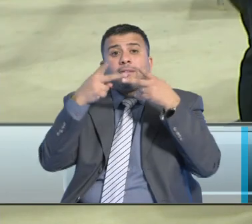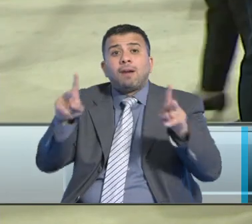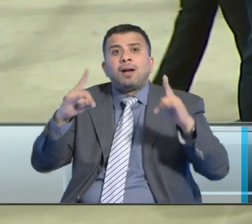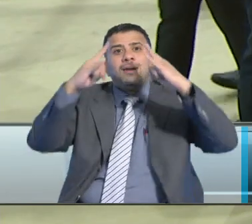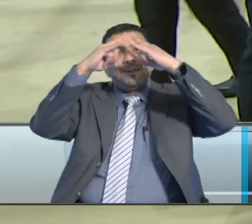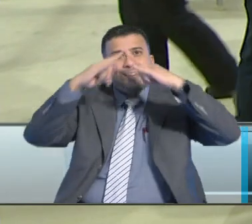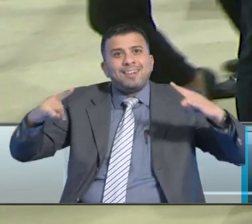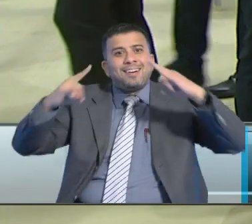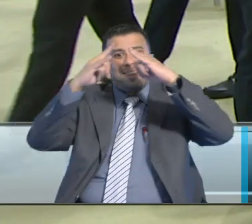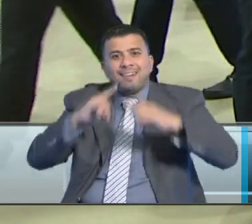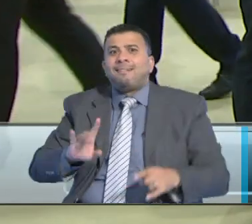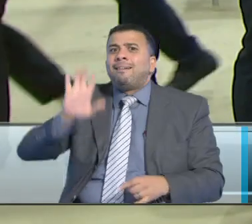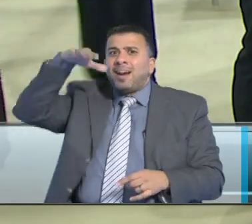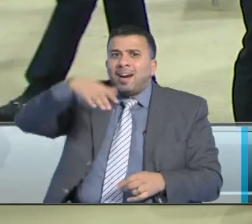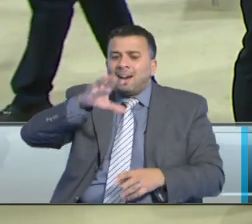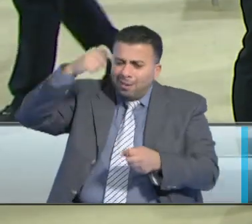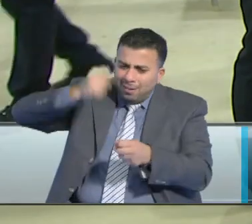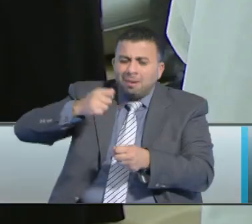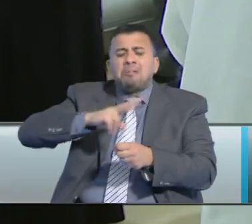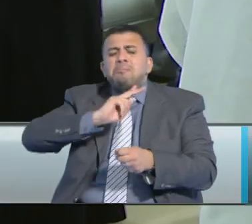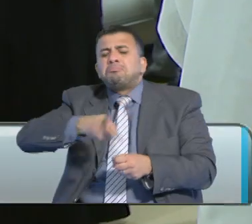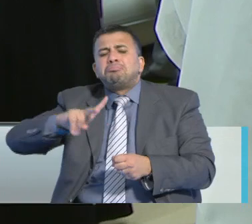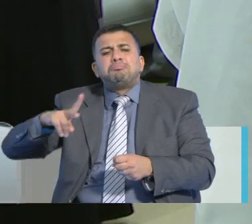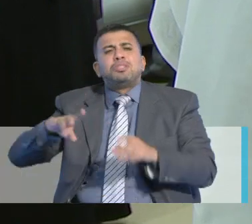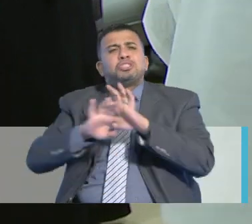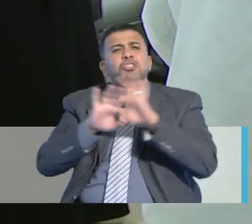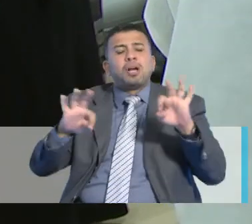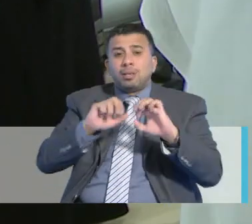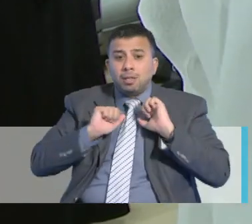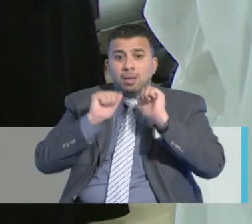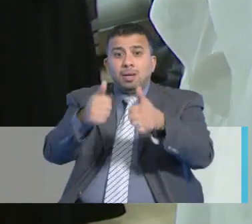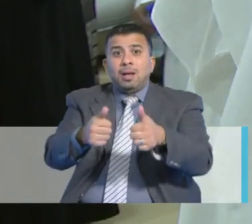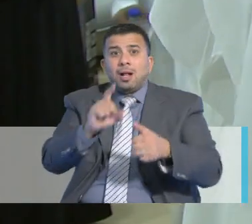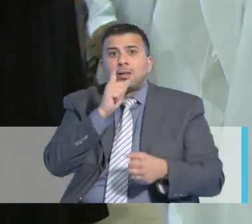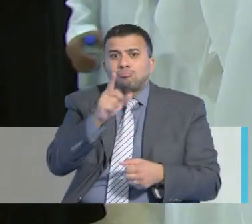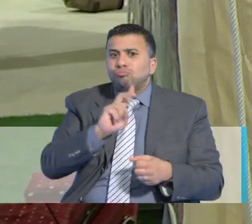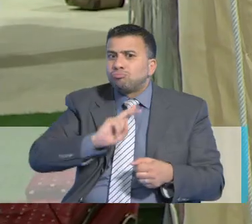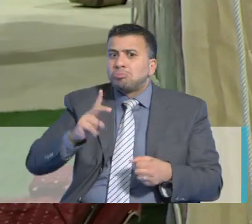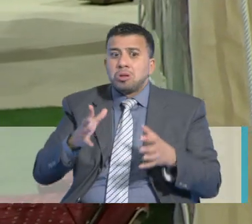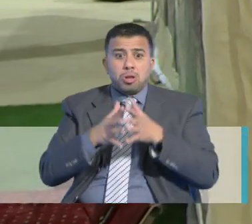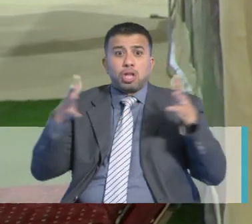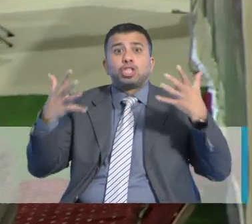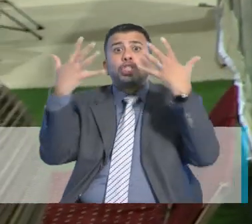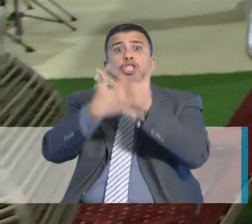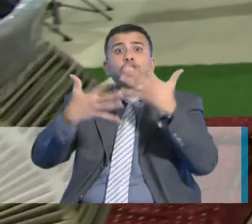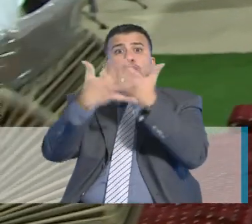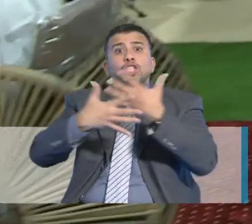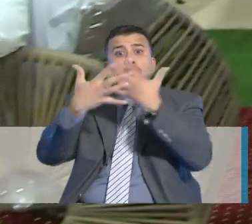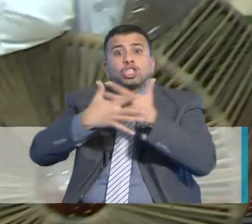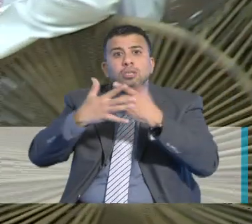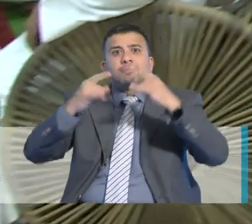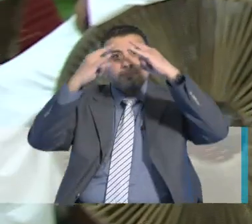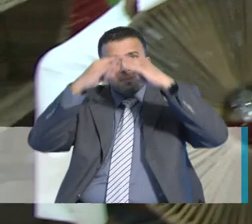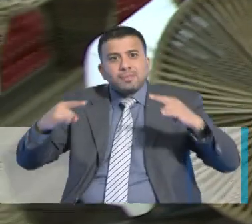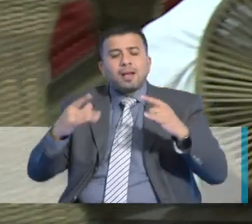التخييم والمغامرات بنسخته الأولى في المنطقة، وسط مشاركة كبيرة ومتنوعة من الشركات المتخصصة في